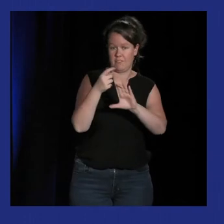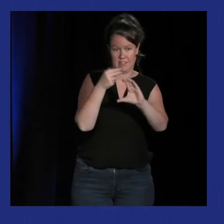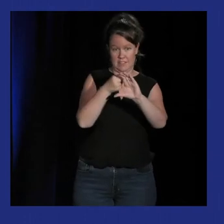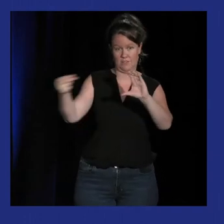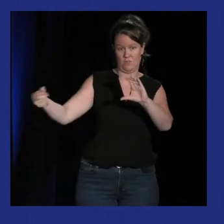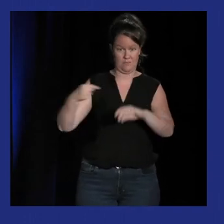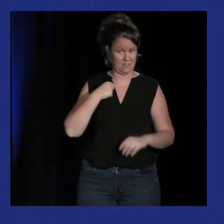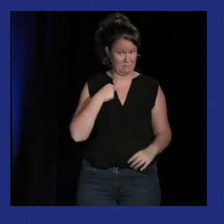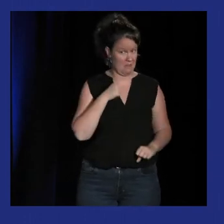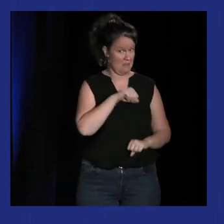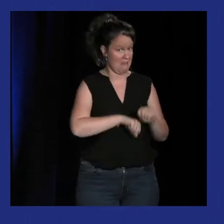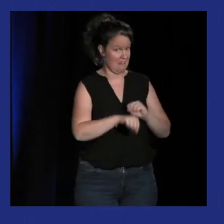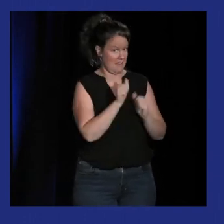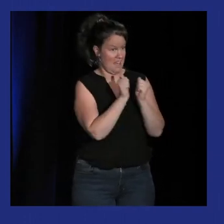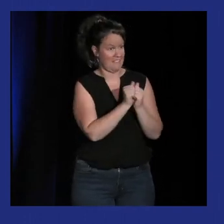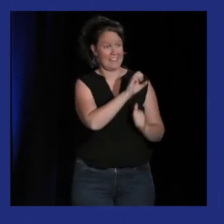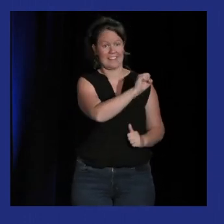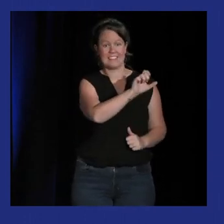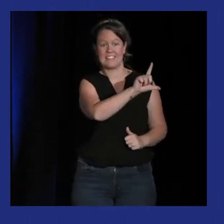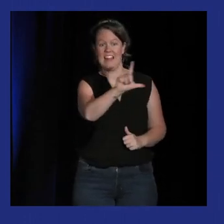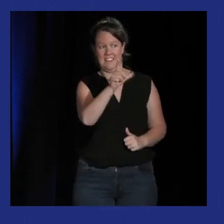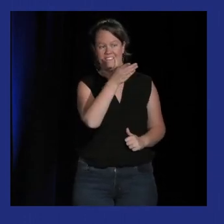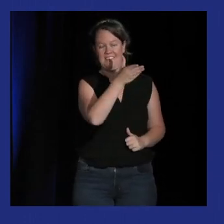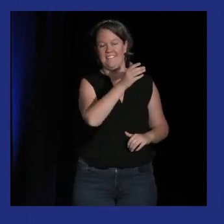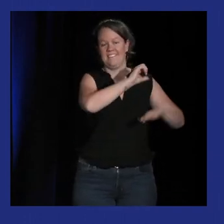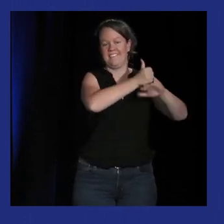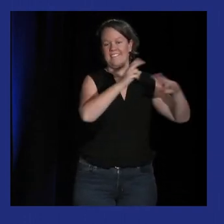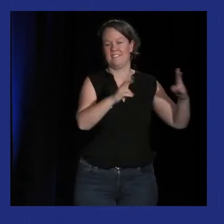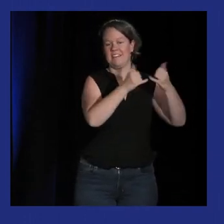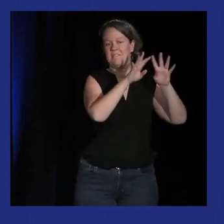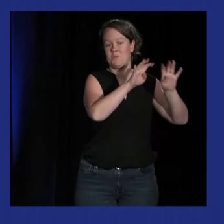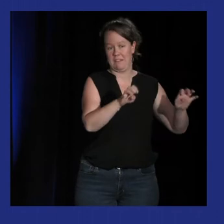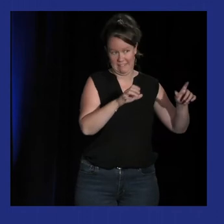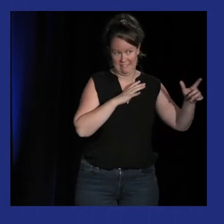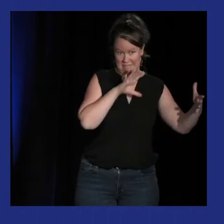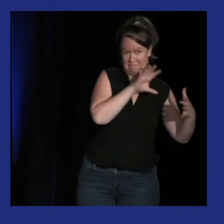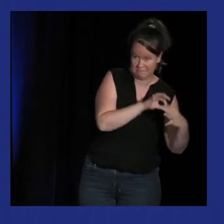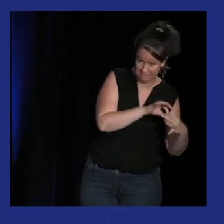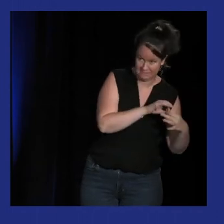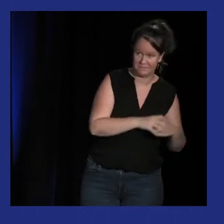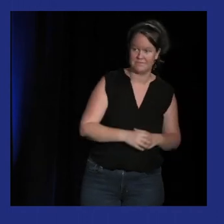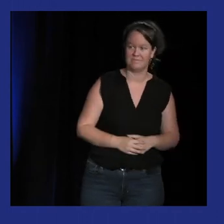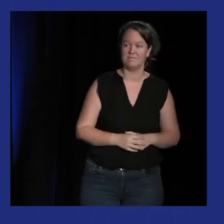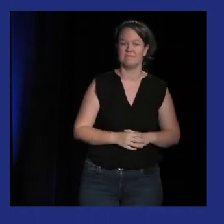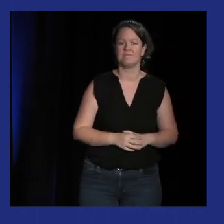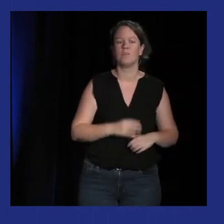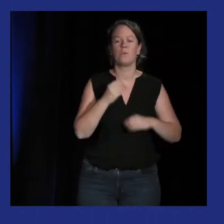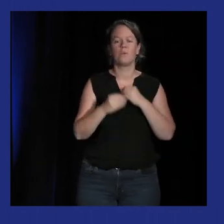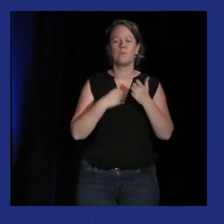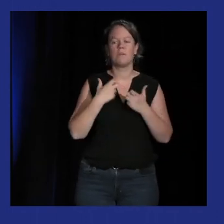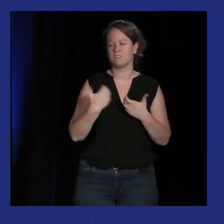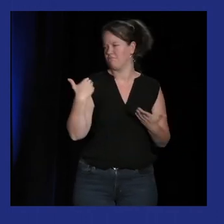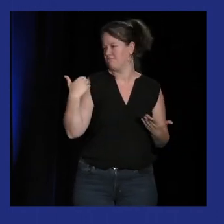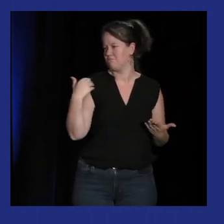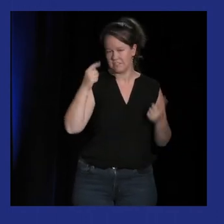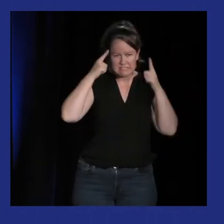a fait avec le sel mais parce que c'était le sel et à part effectivement les concerts officiels comme la tournée Zelda qui avait été faite à quelques